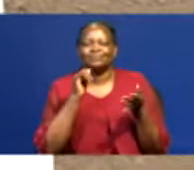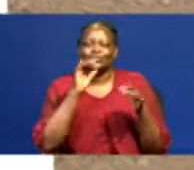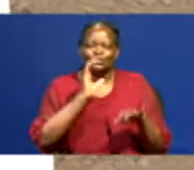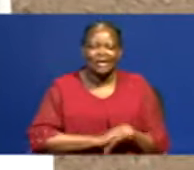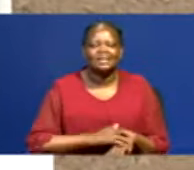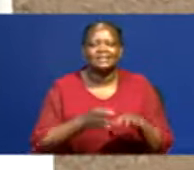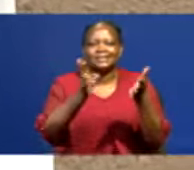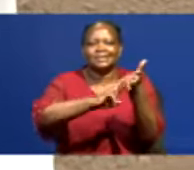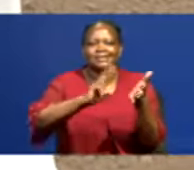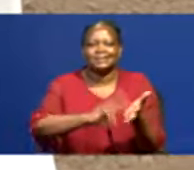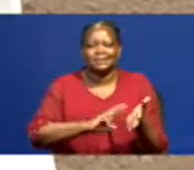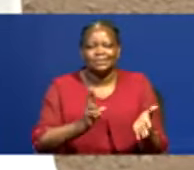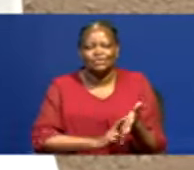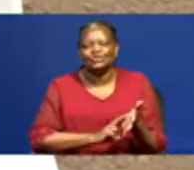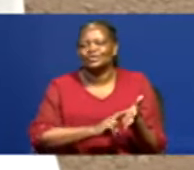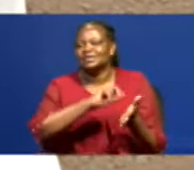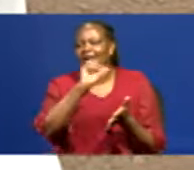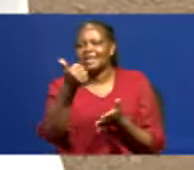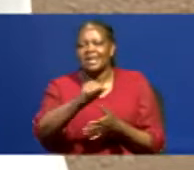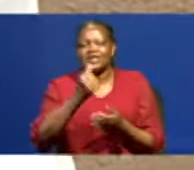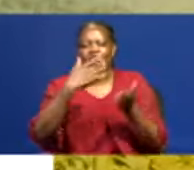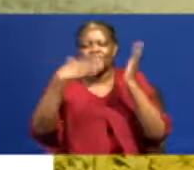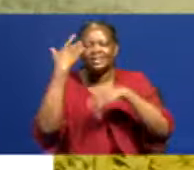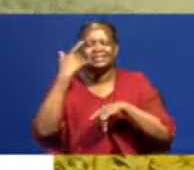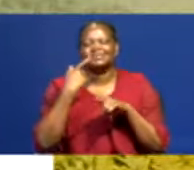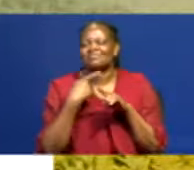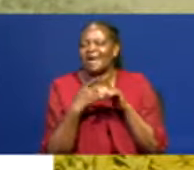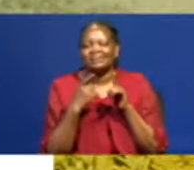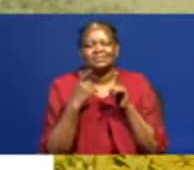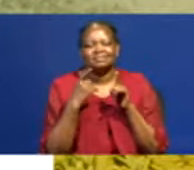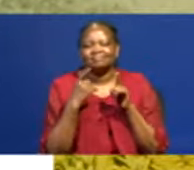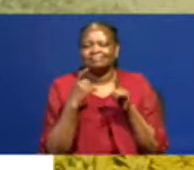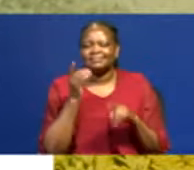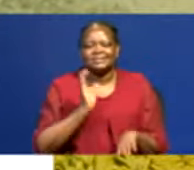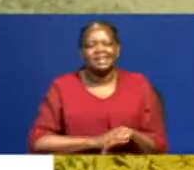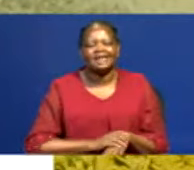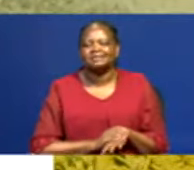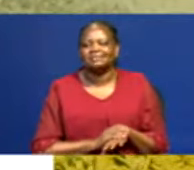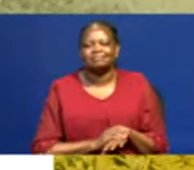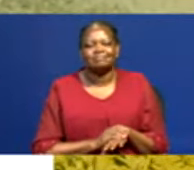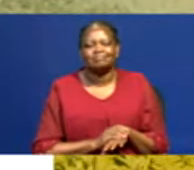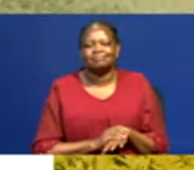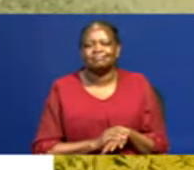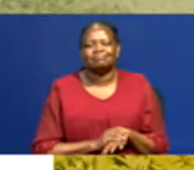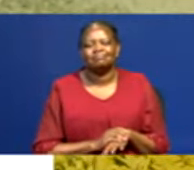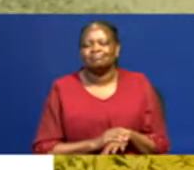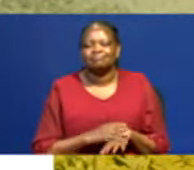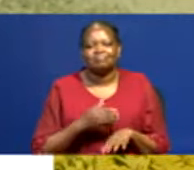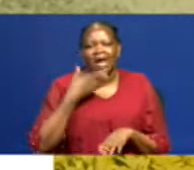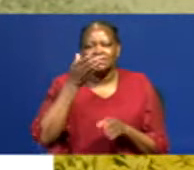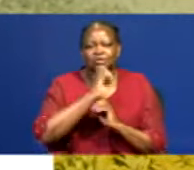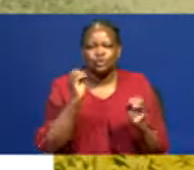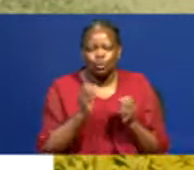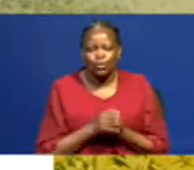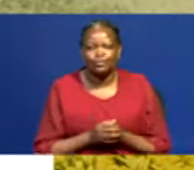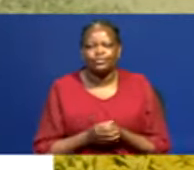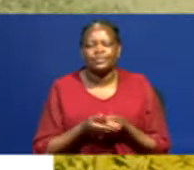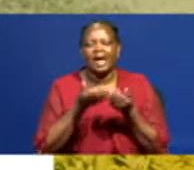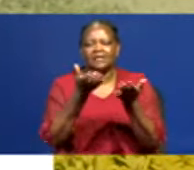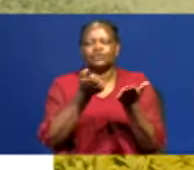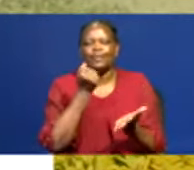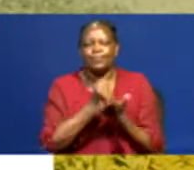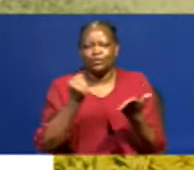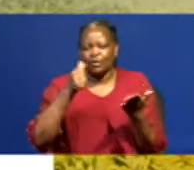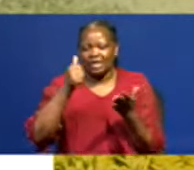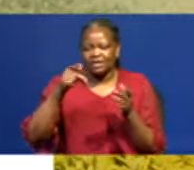kusajiliwa katika chuo cha mbadala, bado hajapata majibu. People are now reporting to school and I need placement. Why